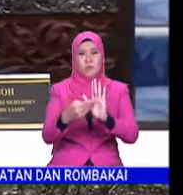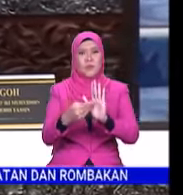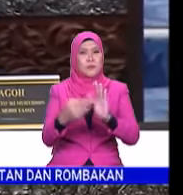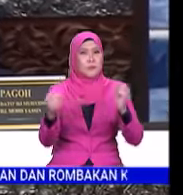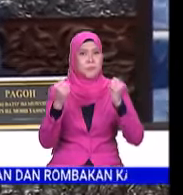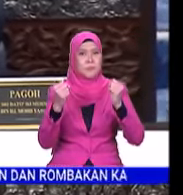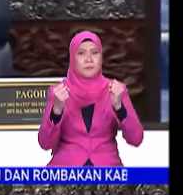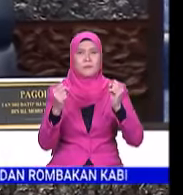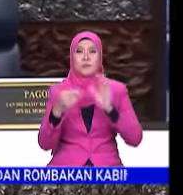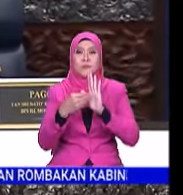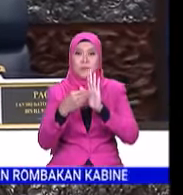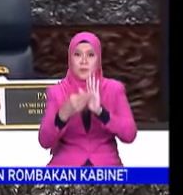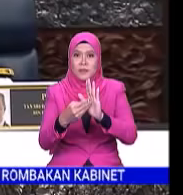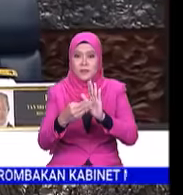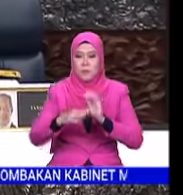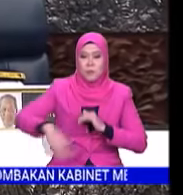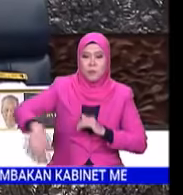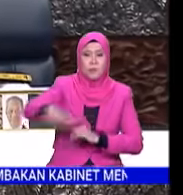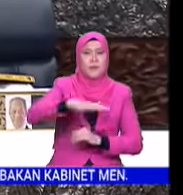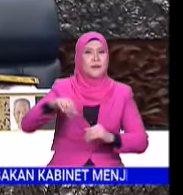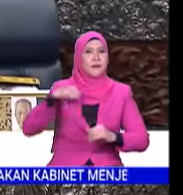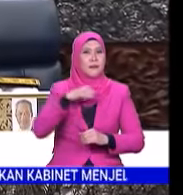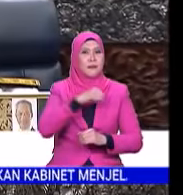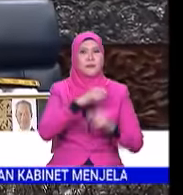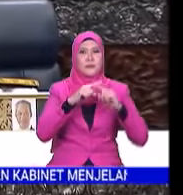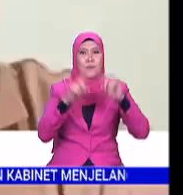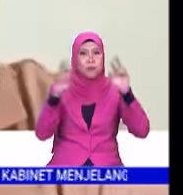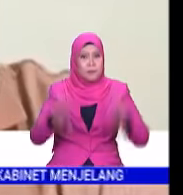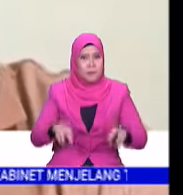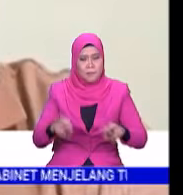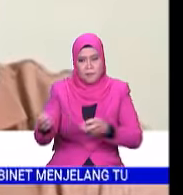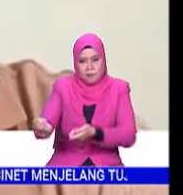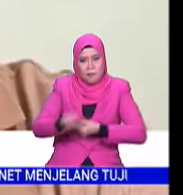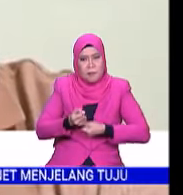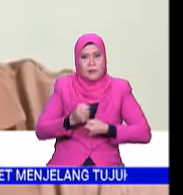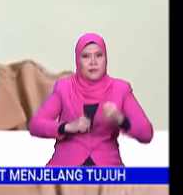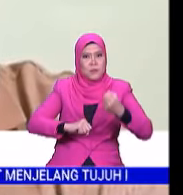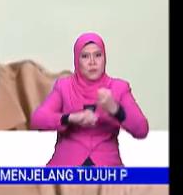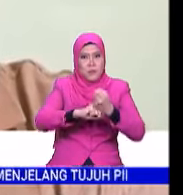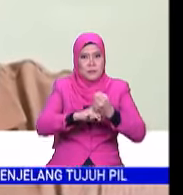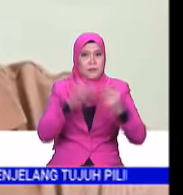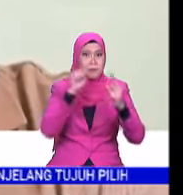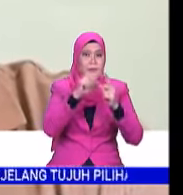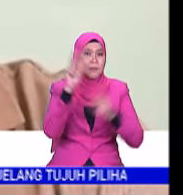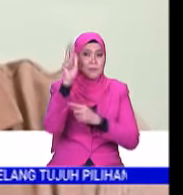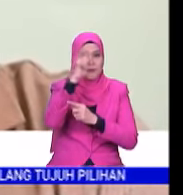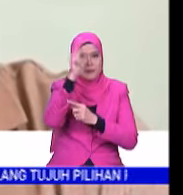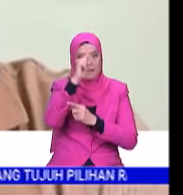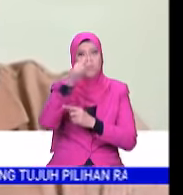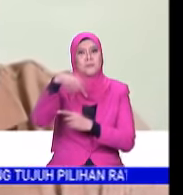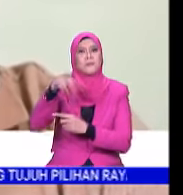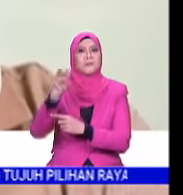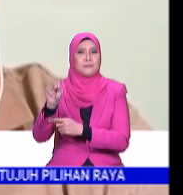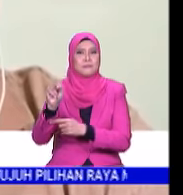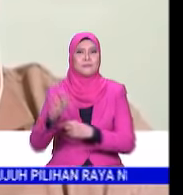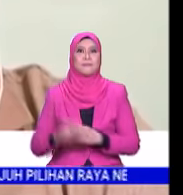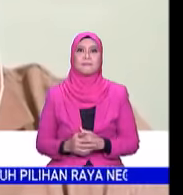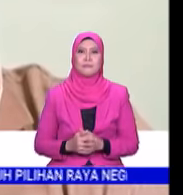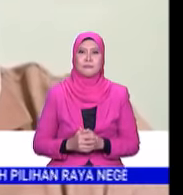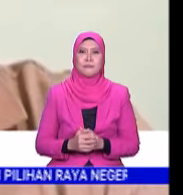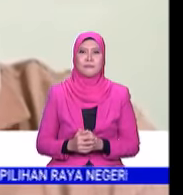konkret dapat membuktikan majoriti ahli Dewan Rakyat telah menarik sokongan terhadap Kerajaan Perikatan Nasional.